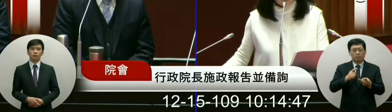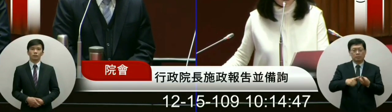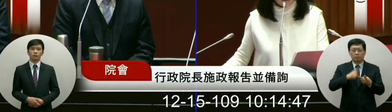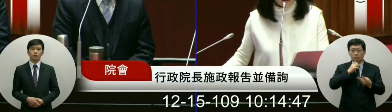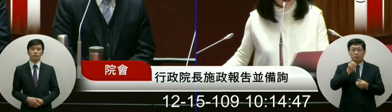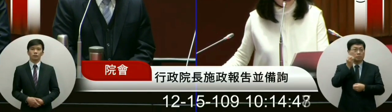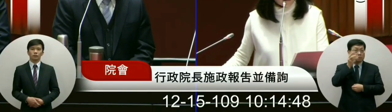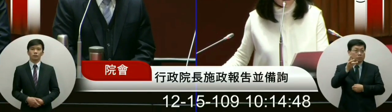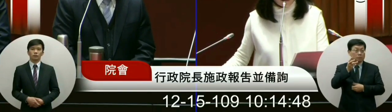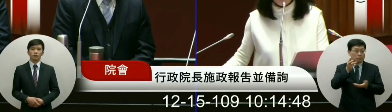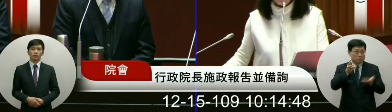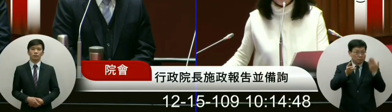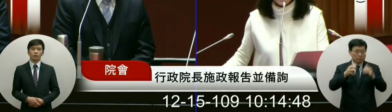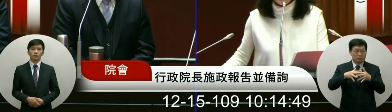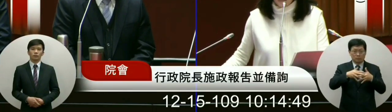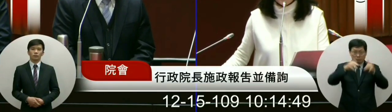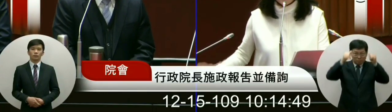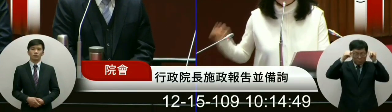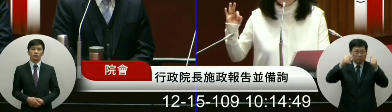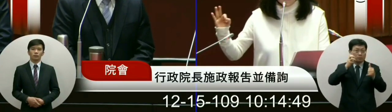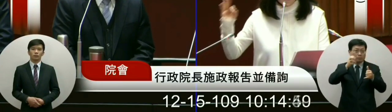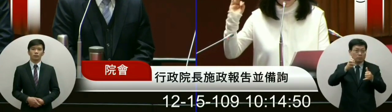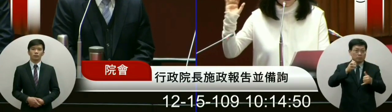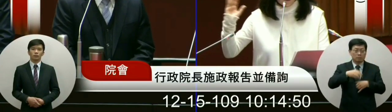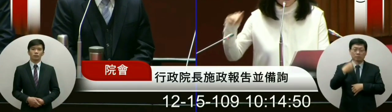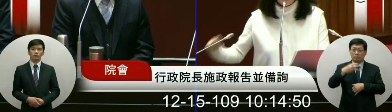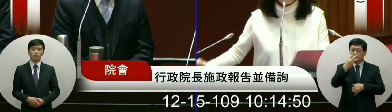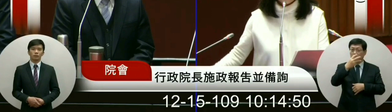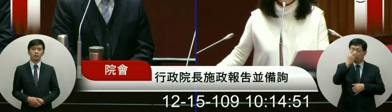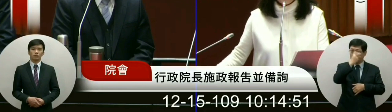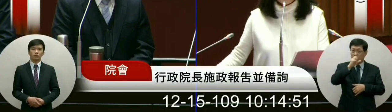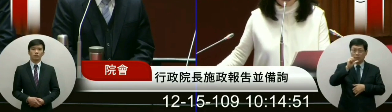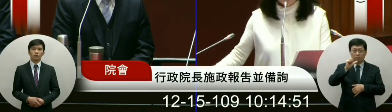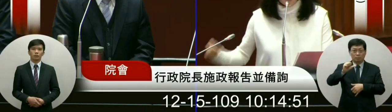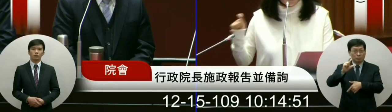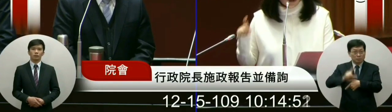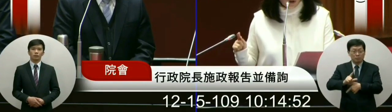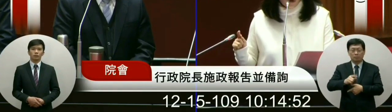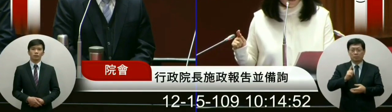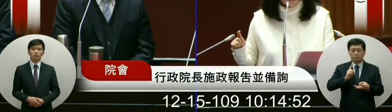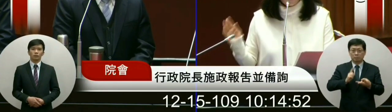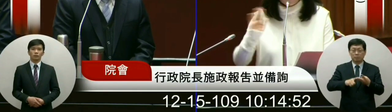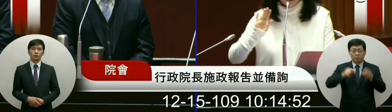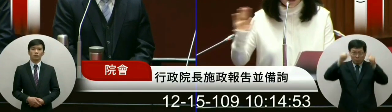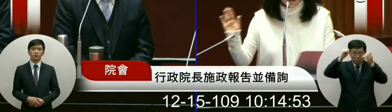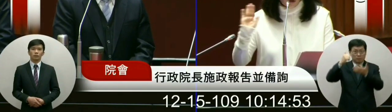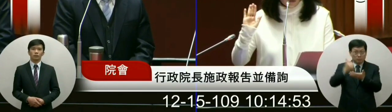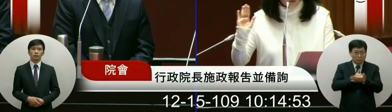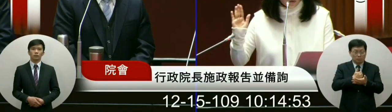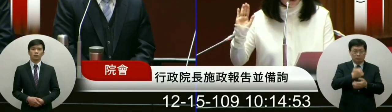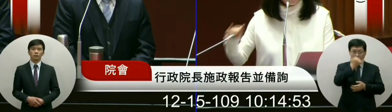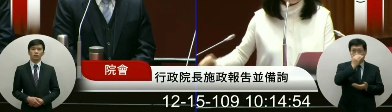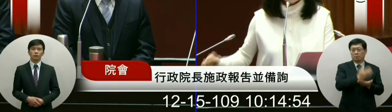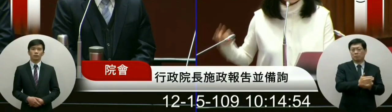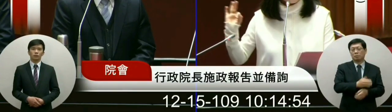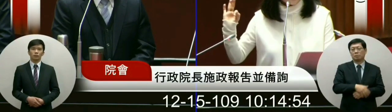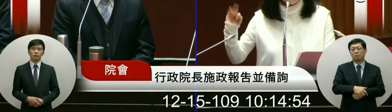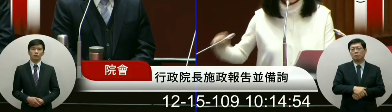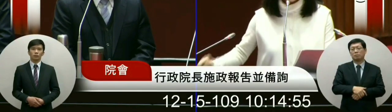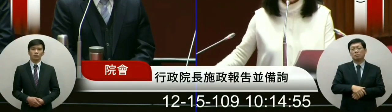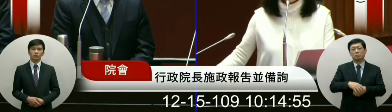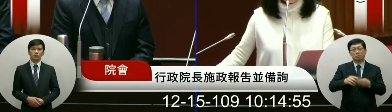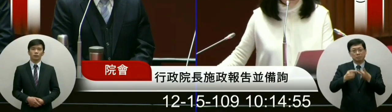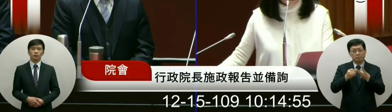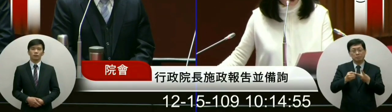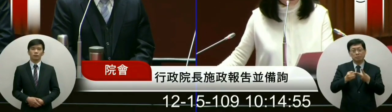除3个月龄以上的美牛，还有3管5卡，进口牛不进口猪。第